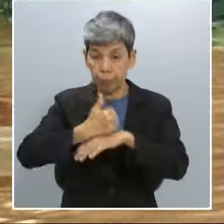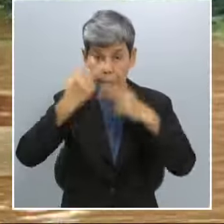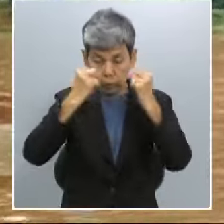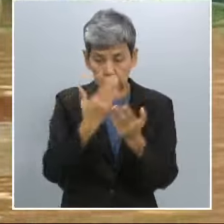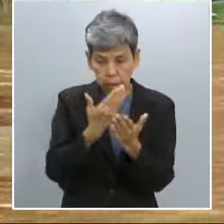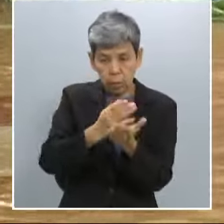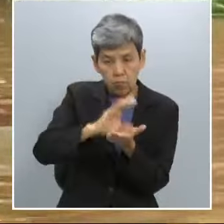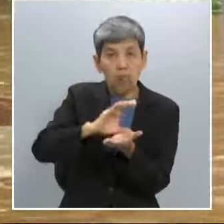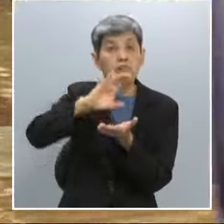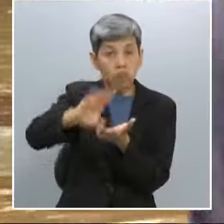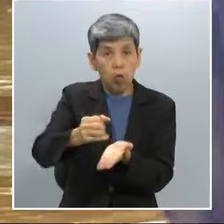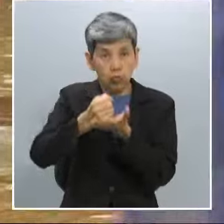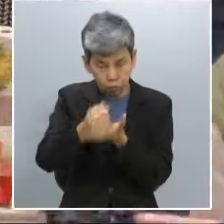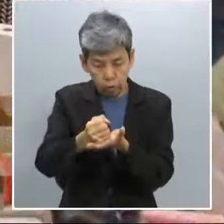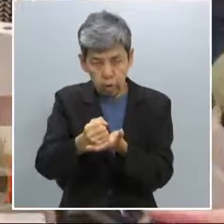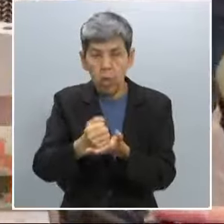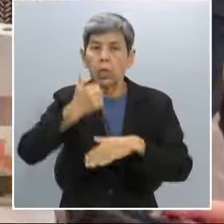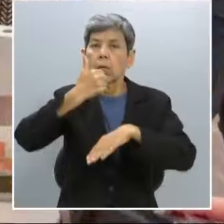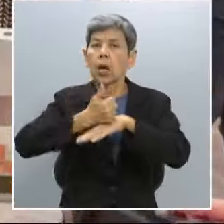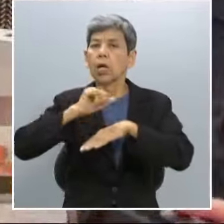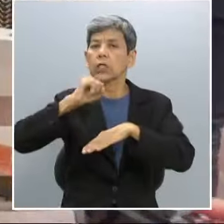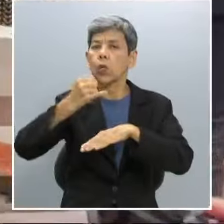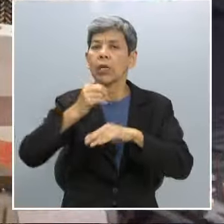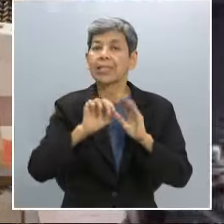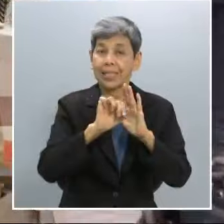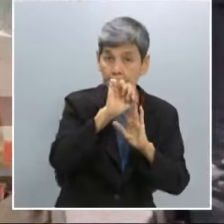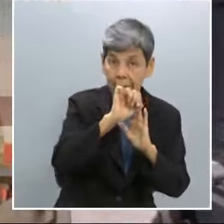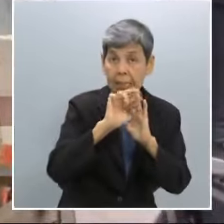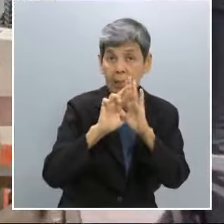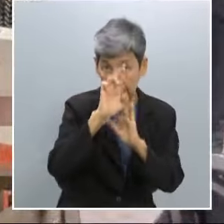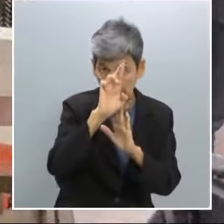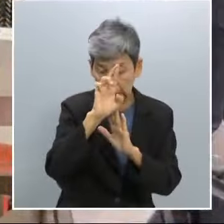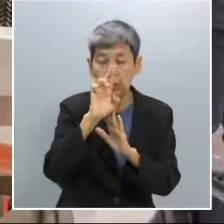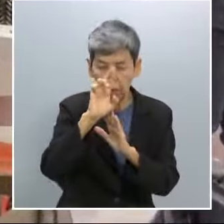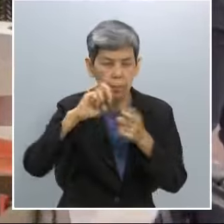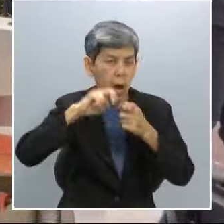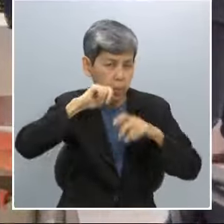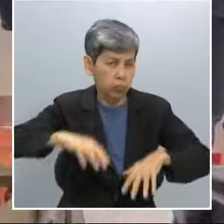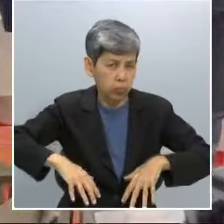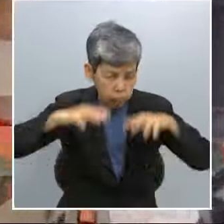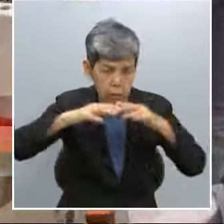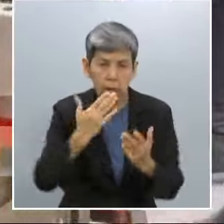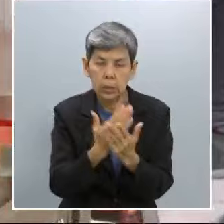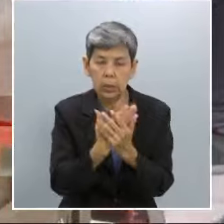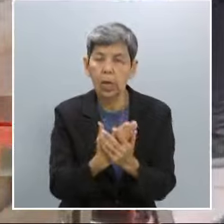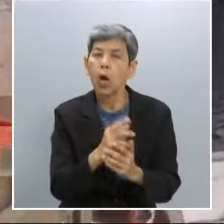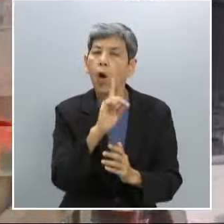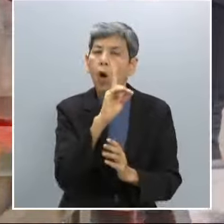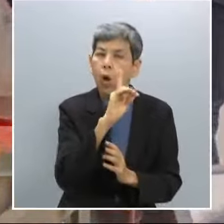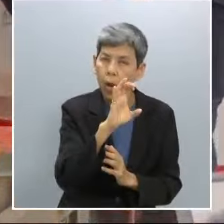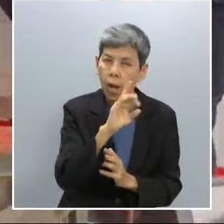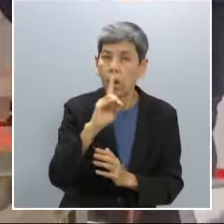าณช่วยทันทีให้ผู้ว่าเชียงใหม่กับเชียงรายซึ่งประสบภัยพิบัติทางธรรมชาติหนักจังหวัดละ100ล้านบาท